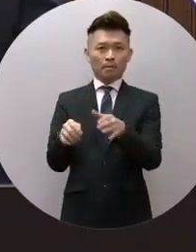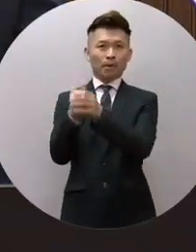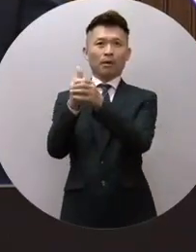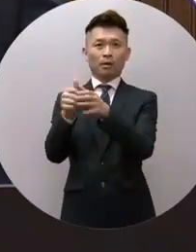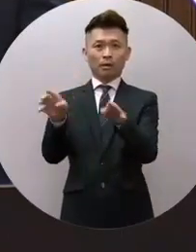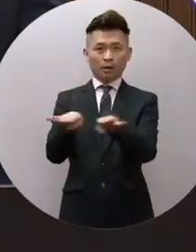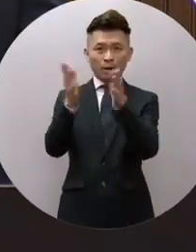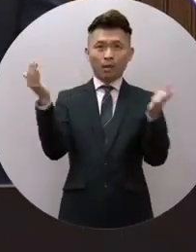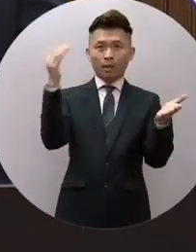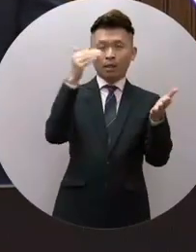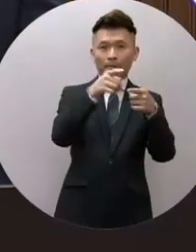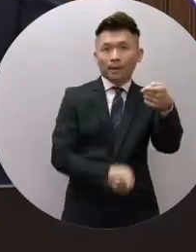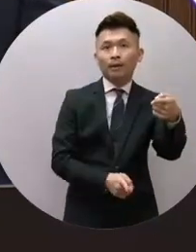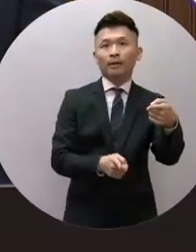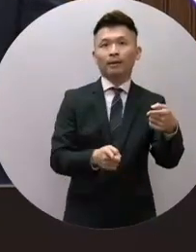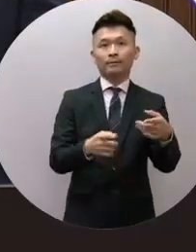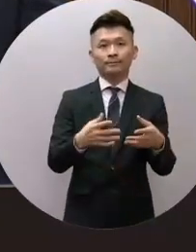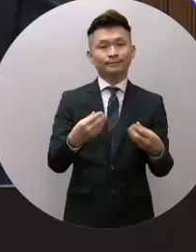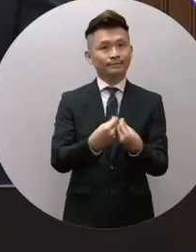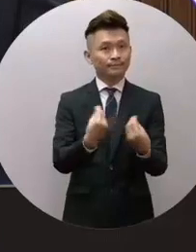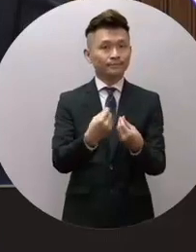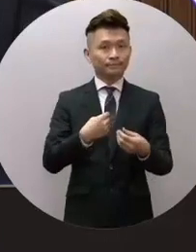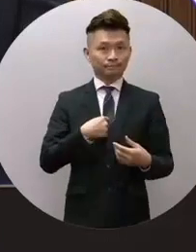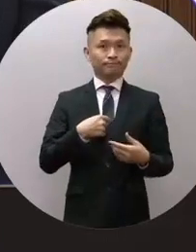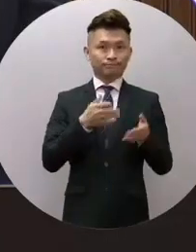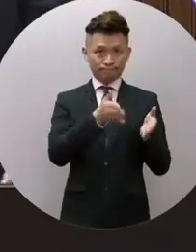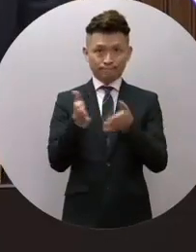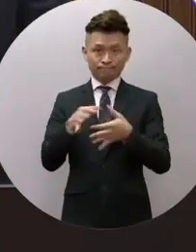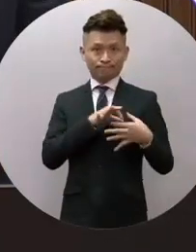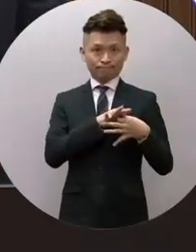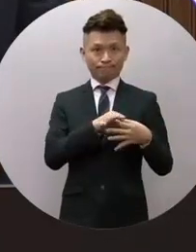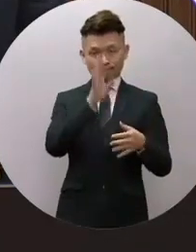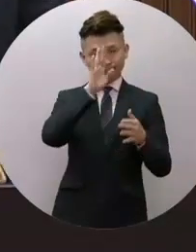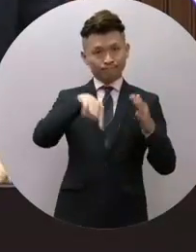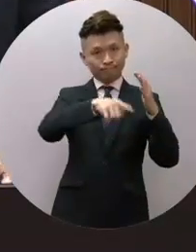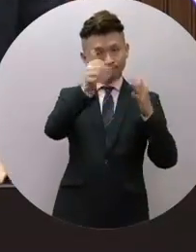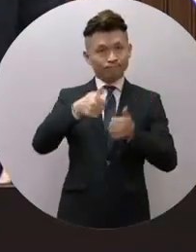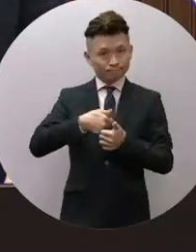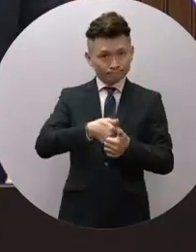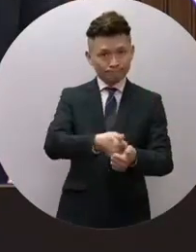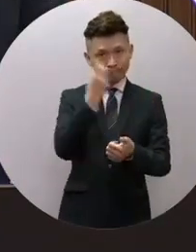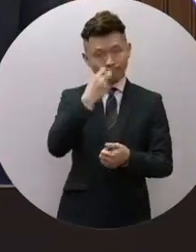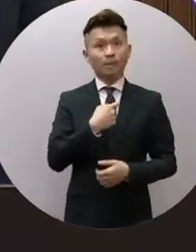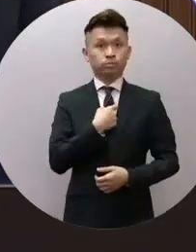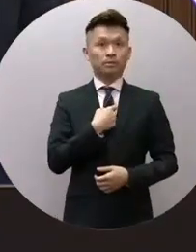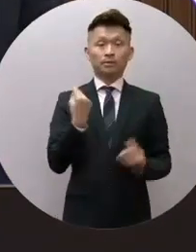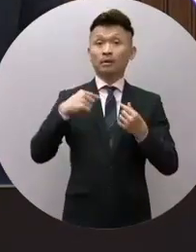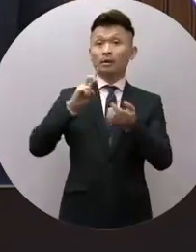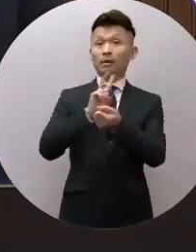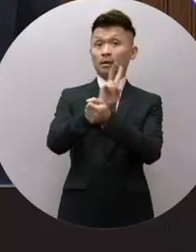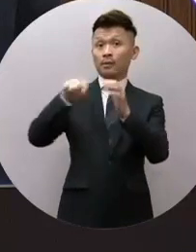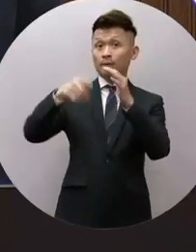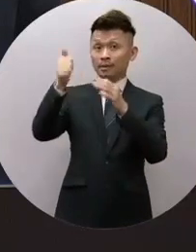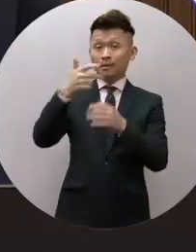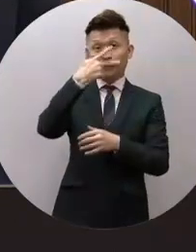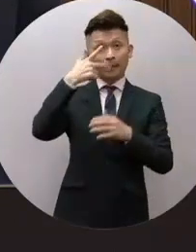都是无疾而终。所以同样的，我还是会就我们自己关心的议题，请院长这边来做一个追踪哦。包括了我跟林权院长也